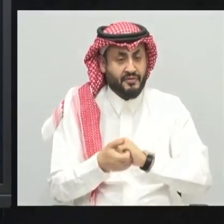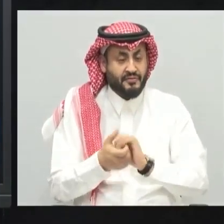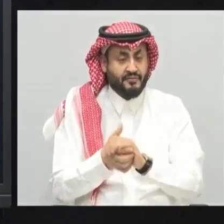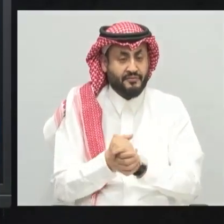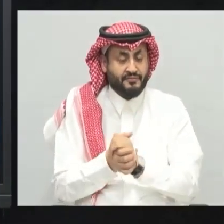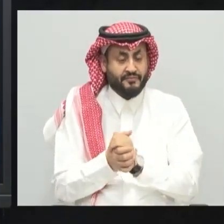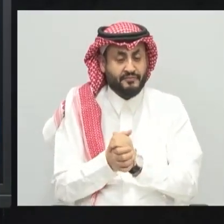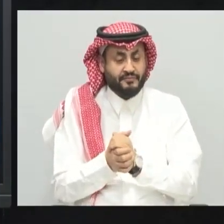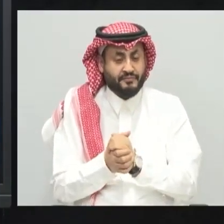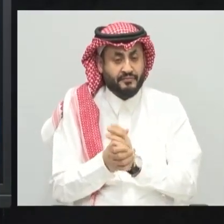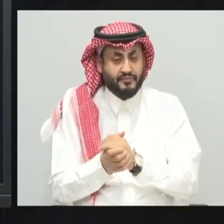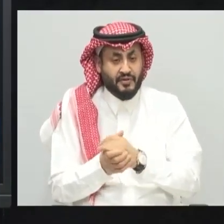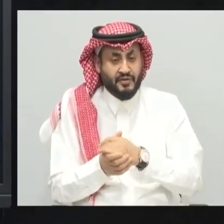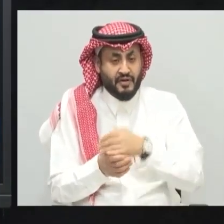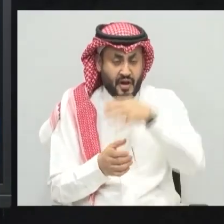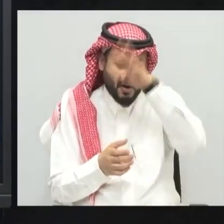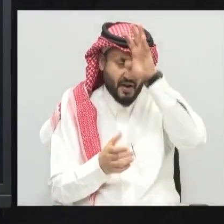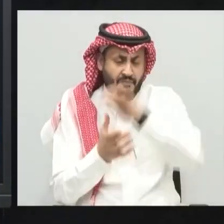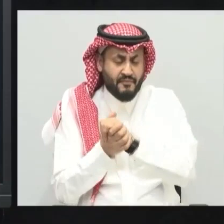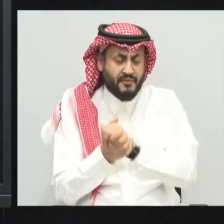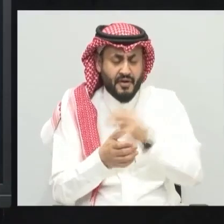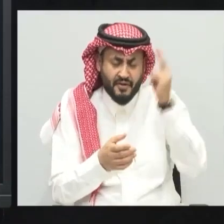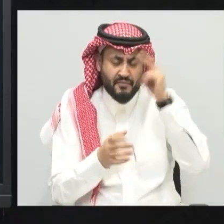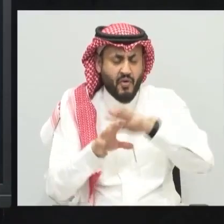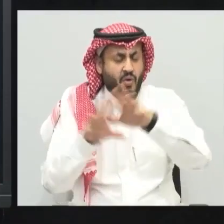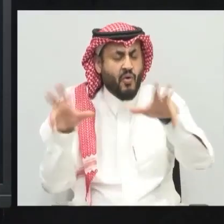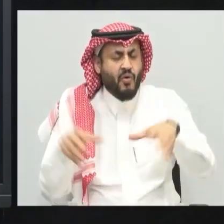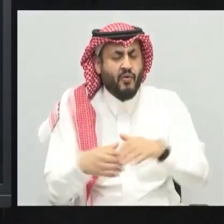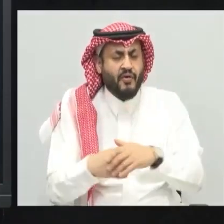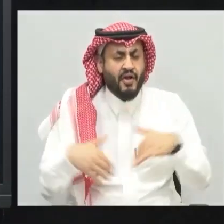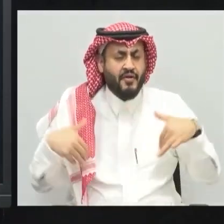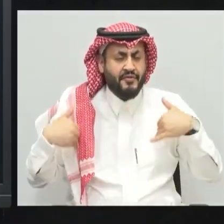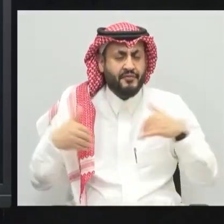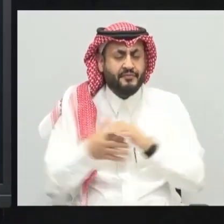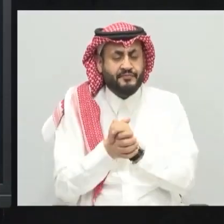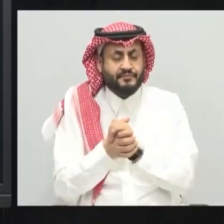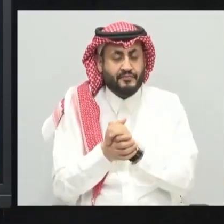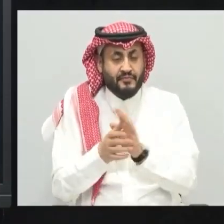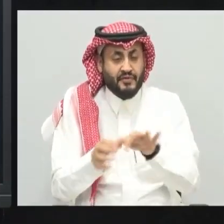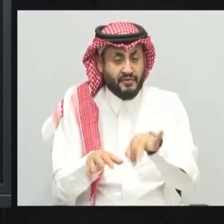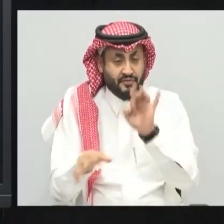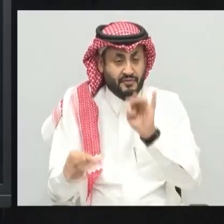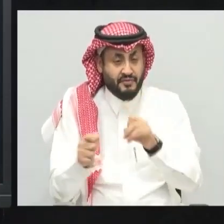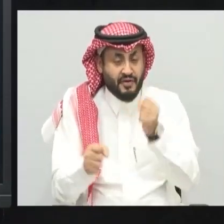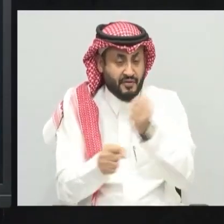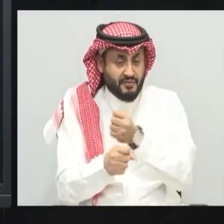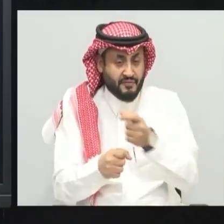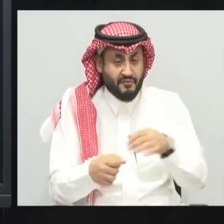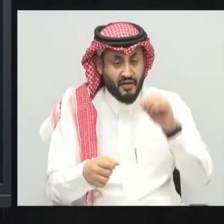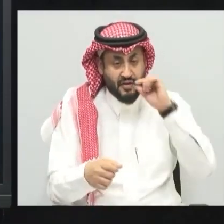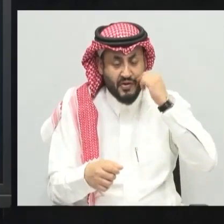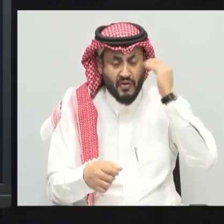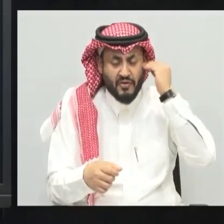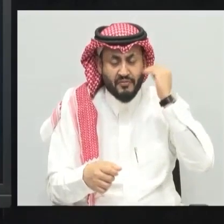تريده قيادتنا الرشيده وكذلك جميع الجهات الحكوميه على ايجاد الفرص المناسبه للشباب